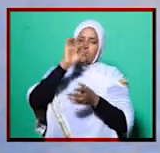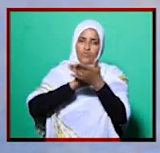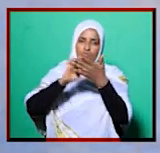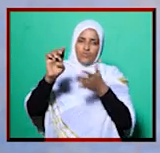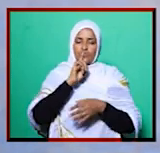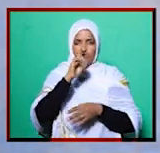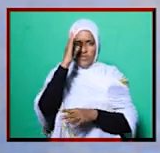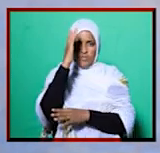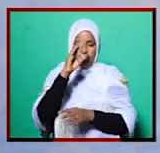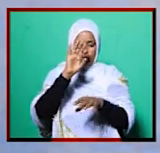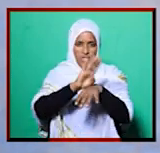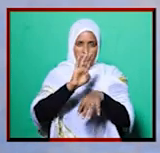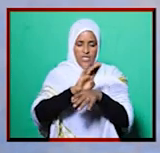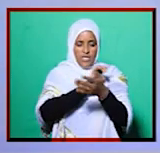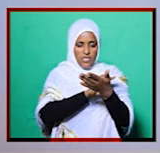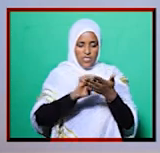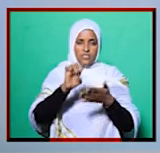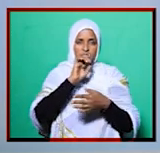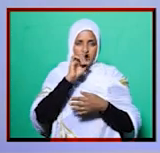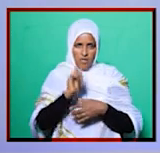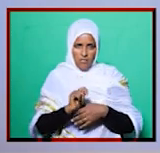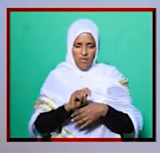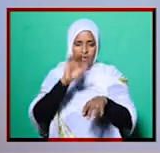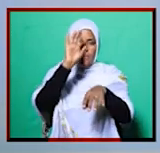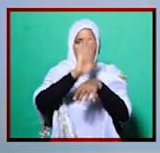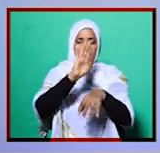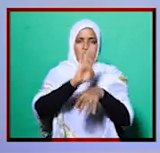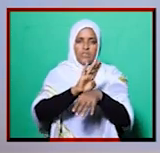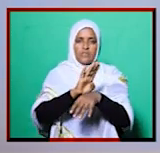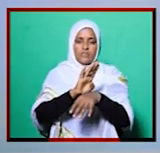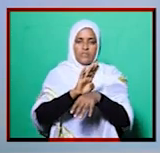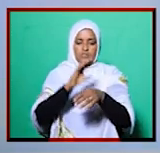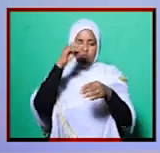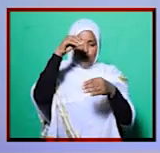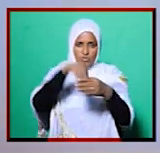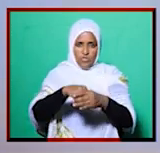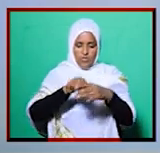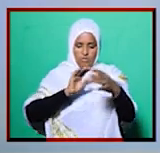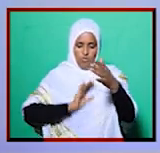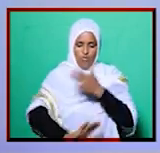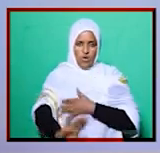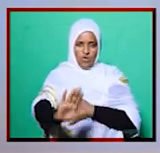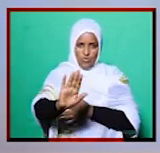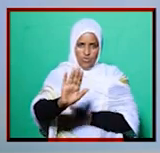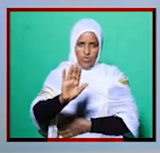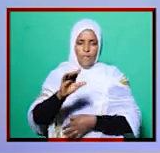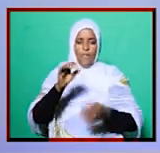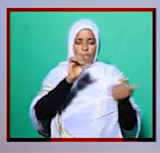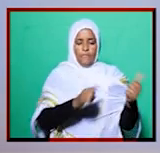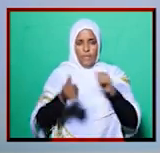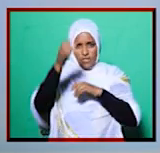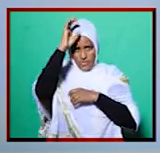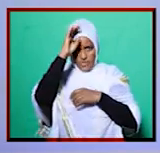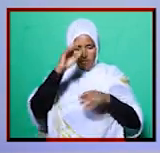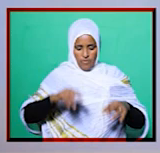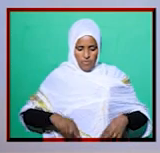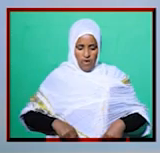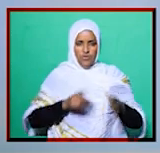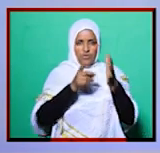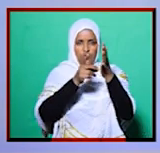የማይቀማው የባህሪ ቅዱስ ነው እግዚአብሔር። ቤተ ክርስቲያን ቅድስት ናት። በቤተ ክርስቲያን ውስጥ